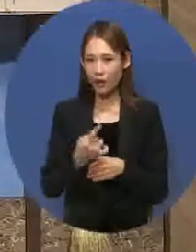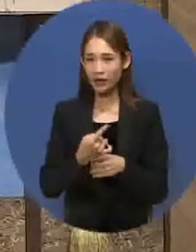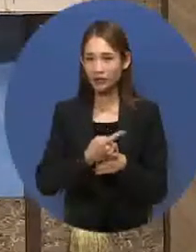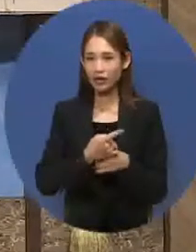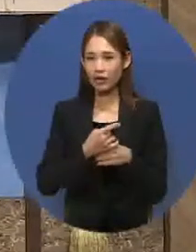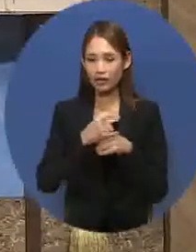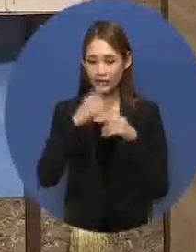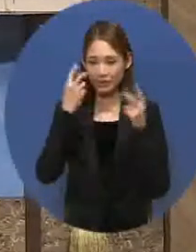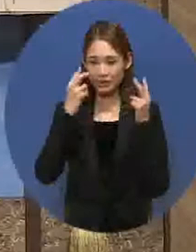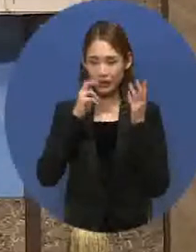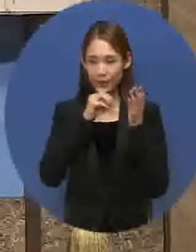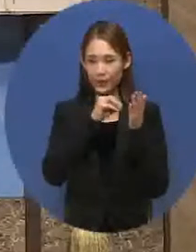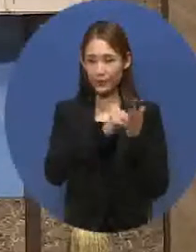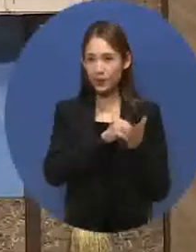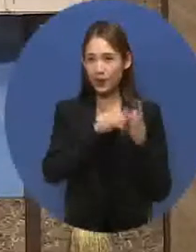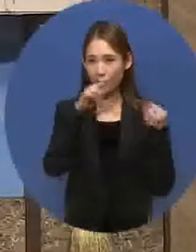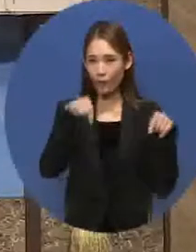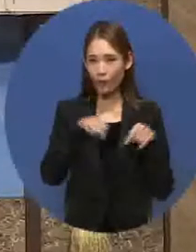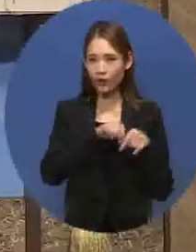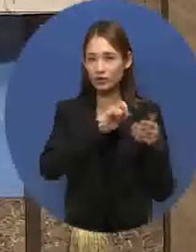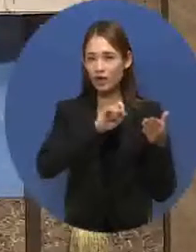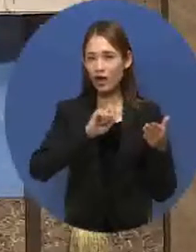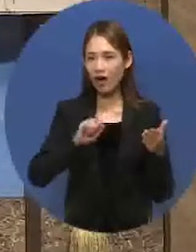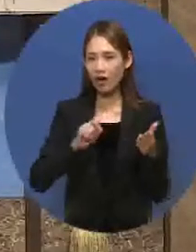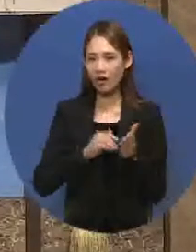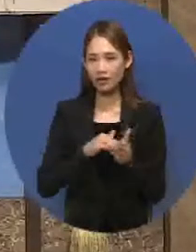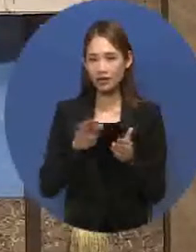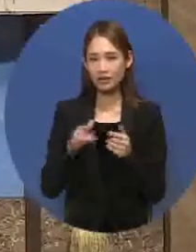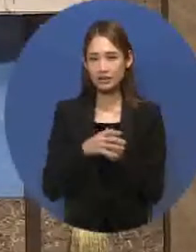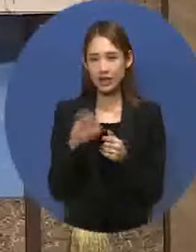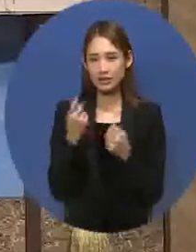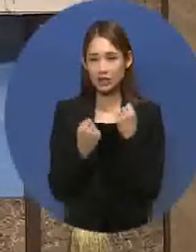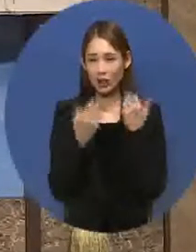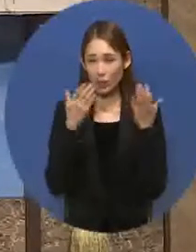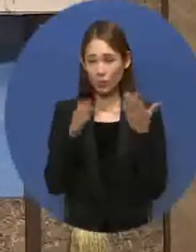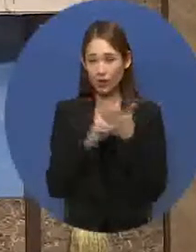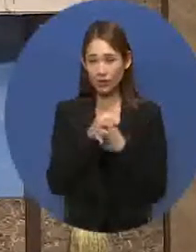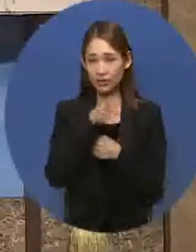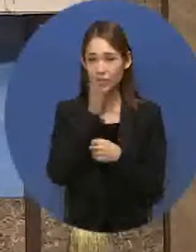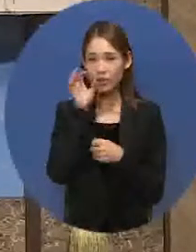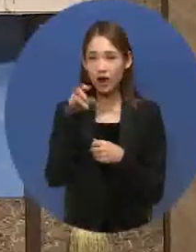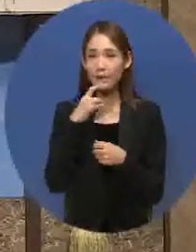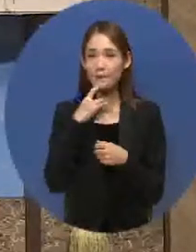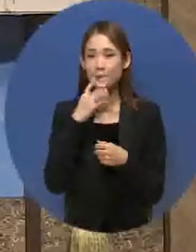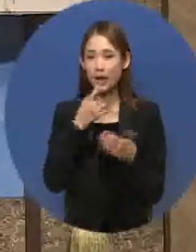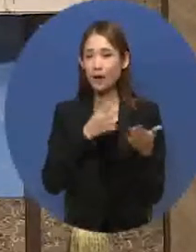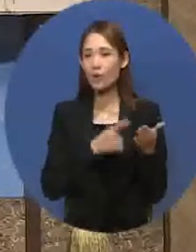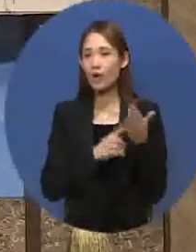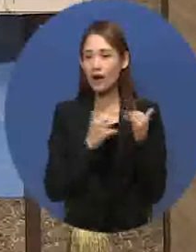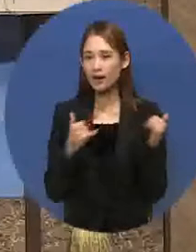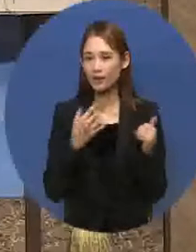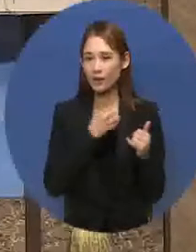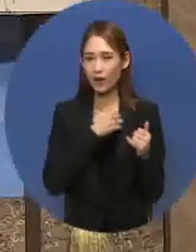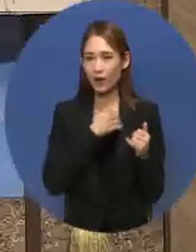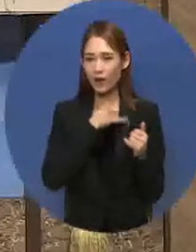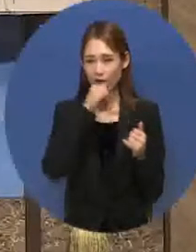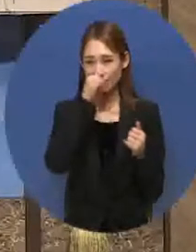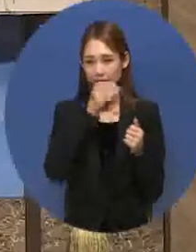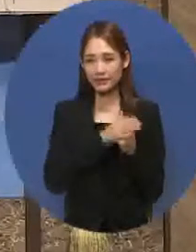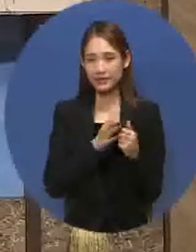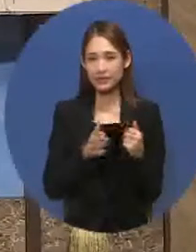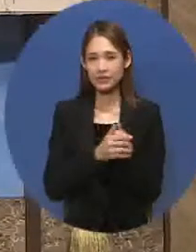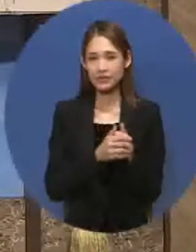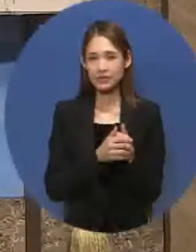쓴 다시 말하면 경로당에 나오는 사람만 회원이기 때문에